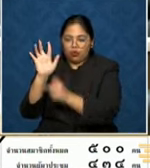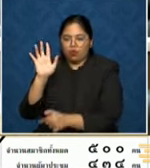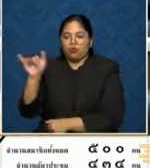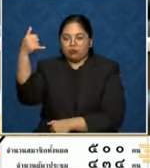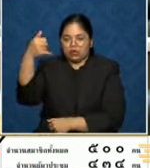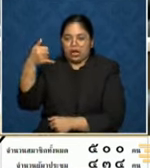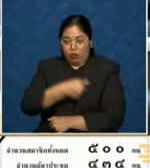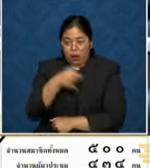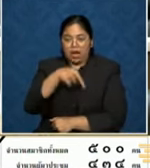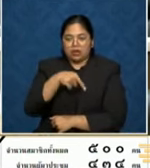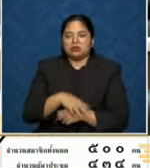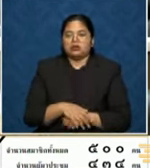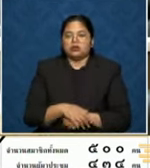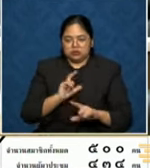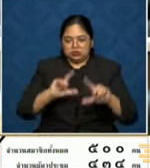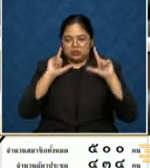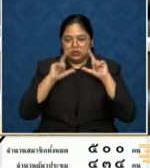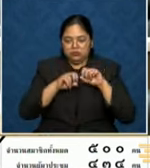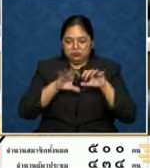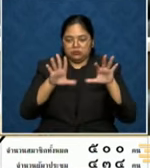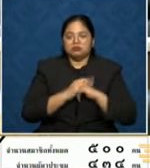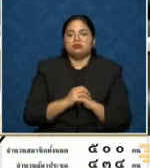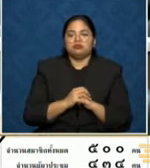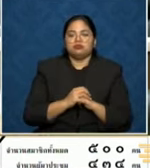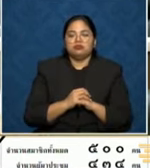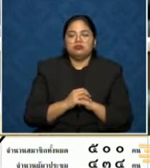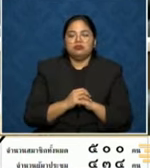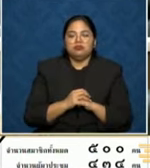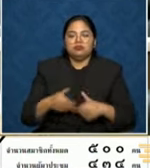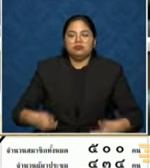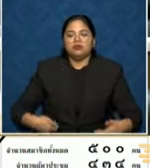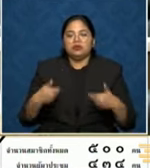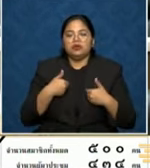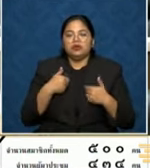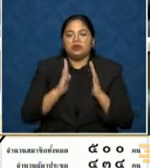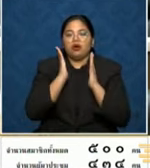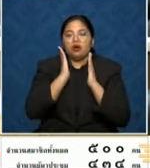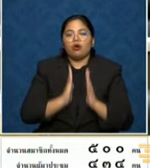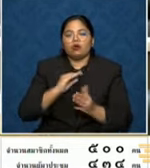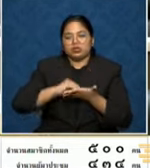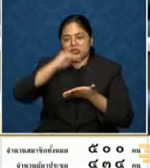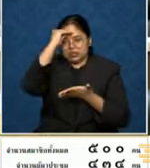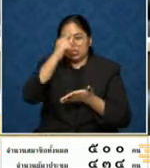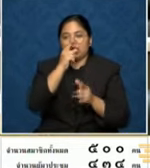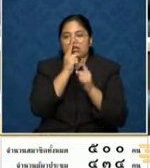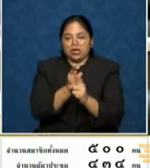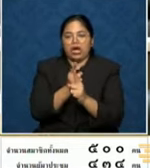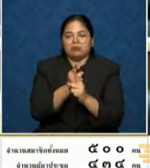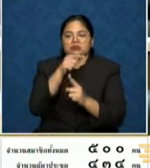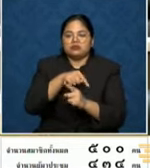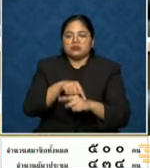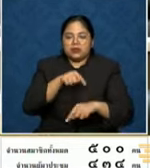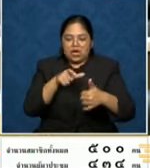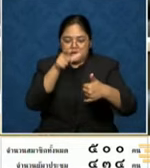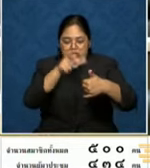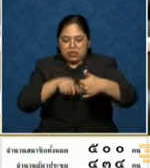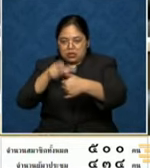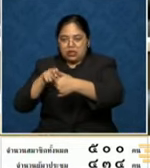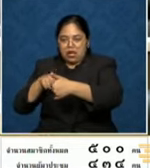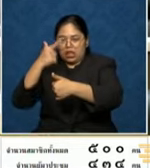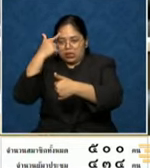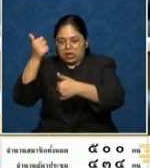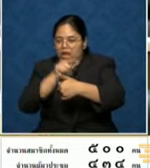สร้างสังคมให้การเรียนรู้ตลอดชีวิตเสริมสร้างศักยภาพของผู้เรียนตามความถนัดให้ความสำคัญคุณภาพของครูทั้งประเท